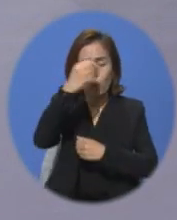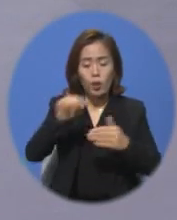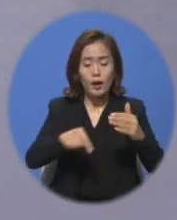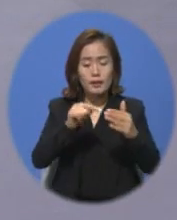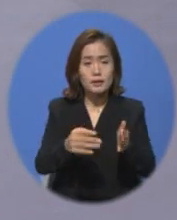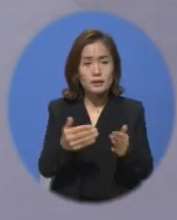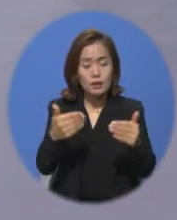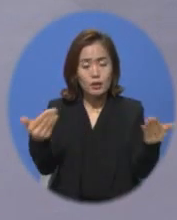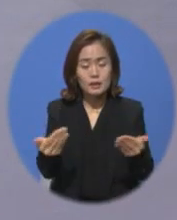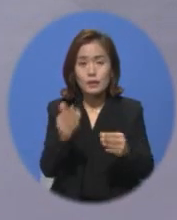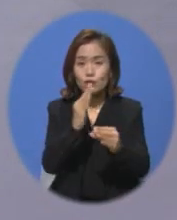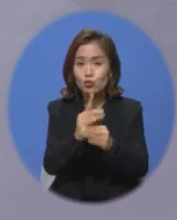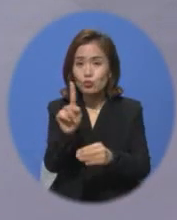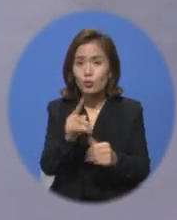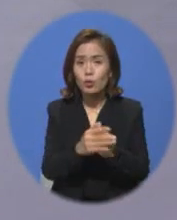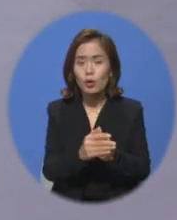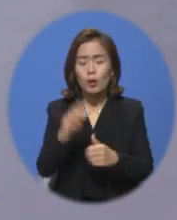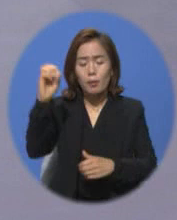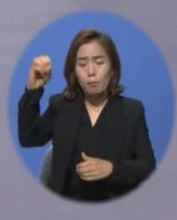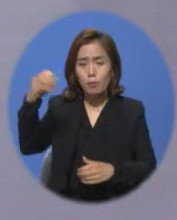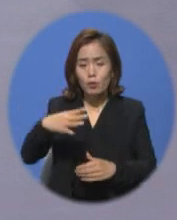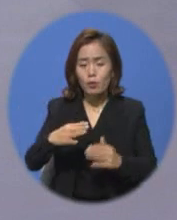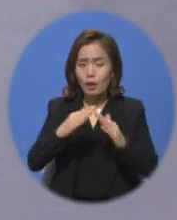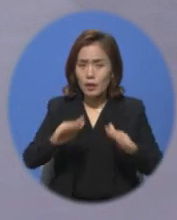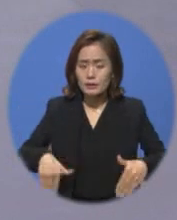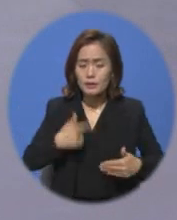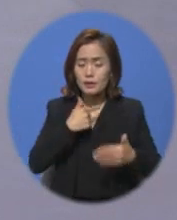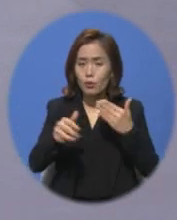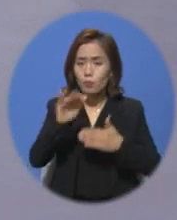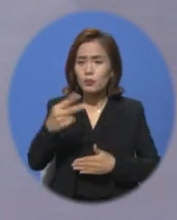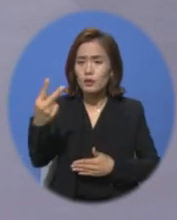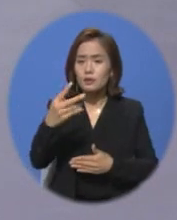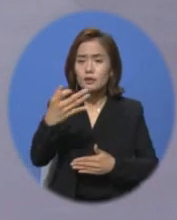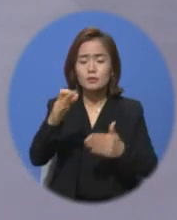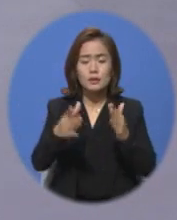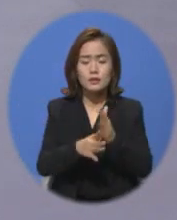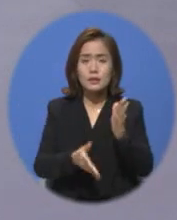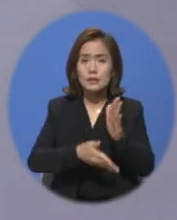현재 자연과학고등학교에건설중인빛철안전체험관은제가